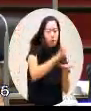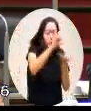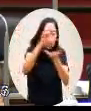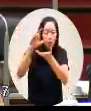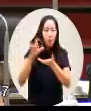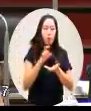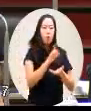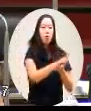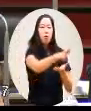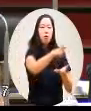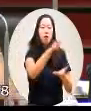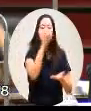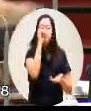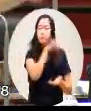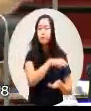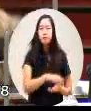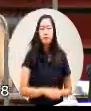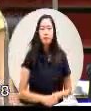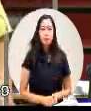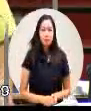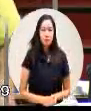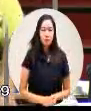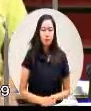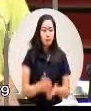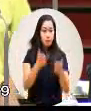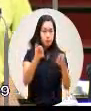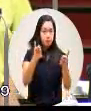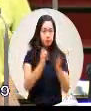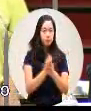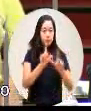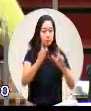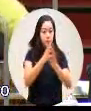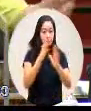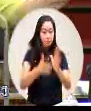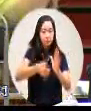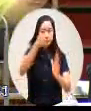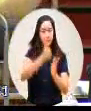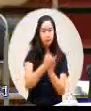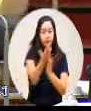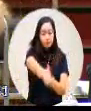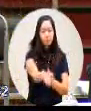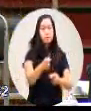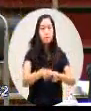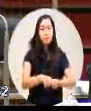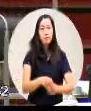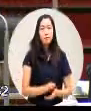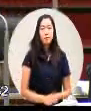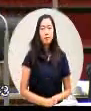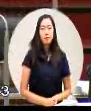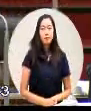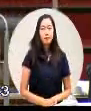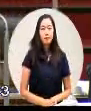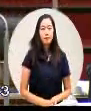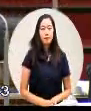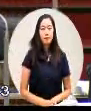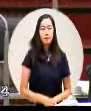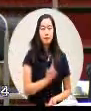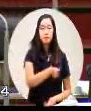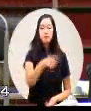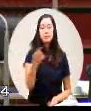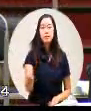哦、好不好？好，那个，谢谢大队长，哈、 哦。请 啊，请坐，哎，可以离开哈、哦。再